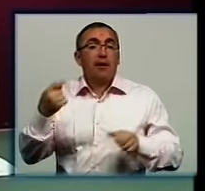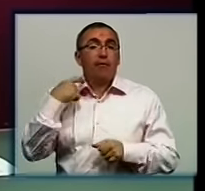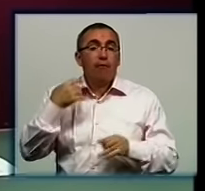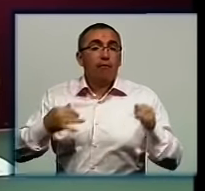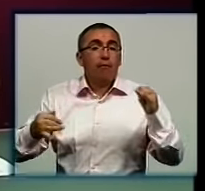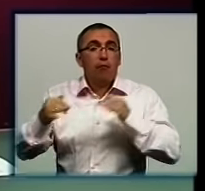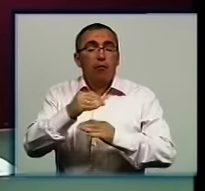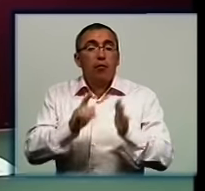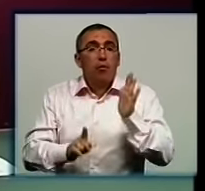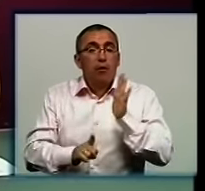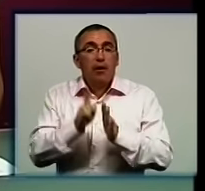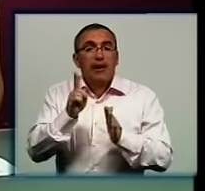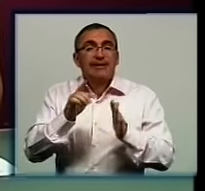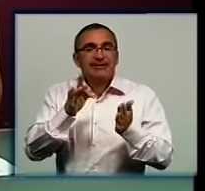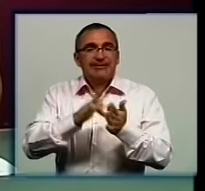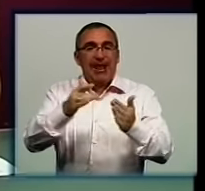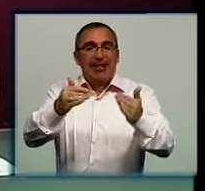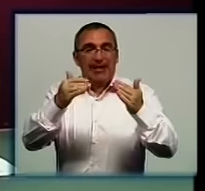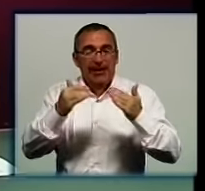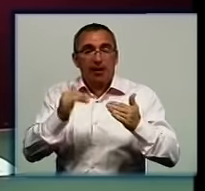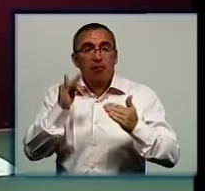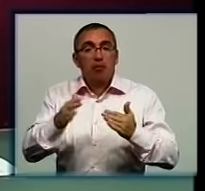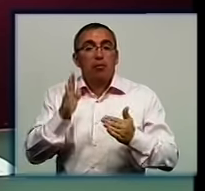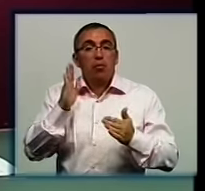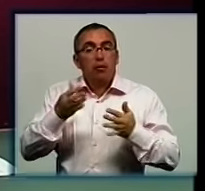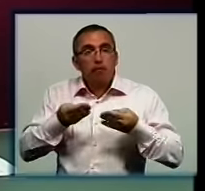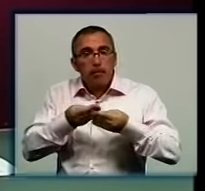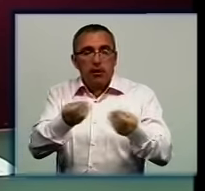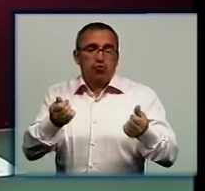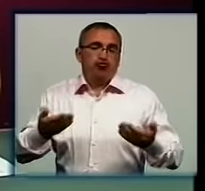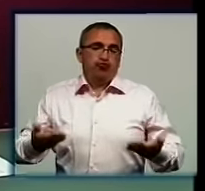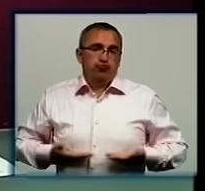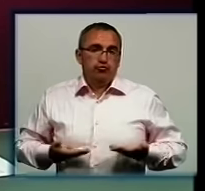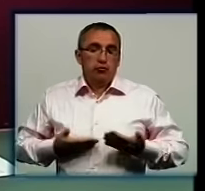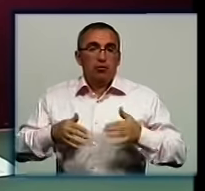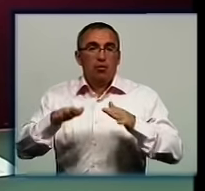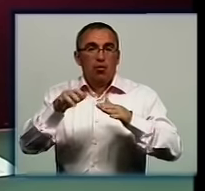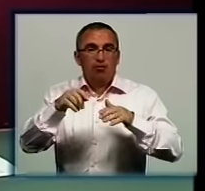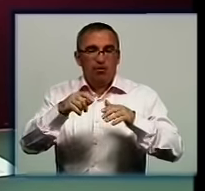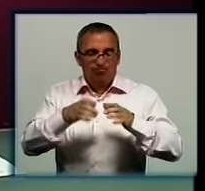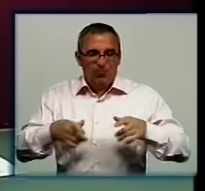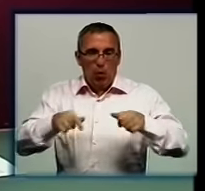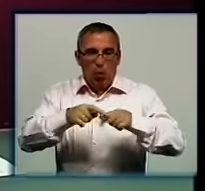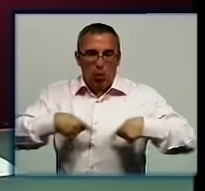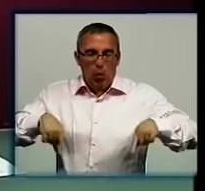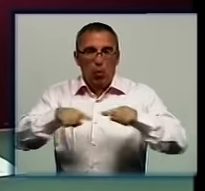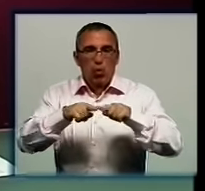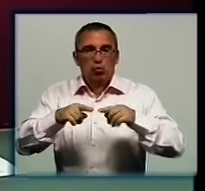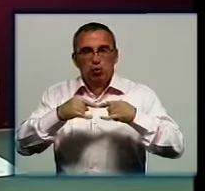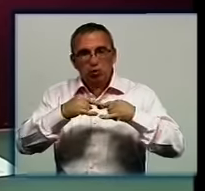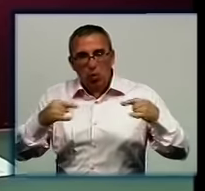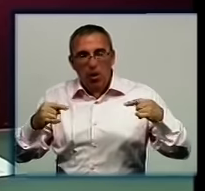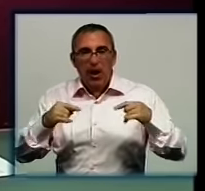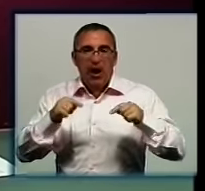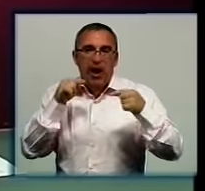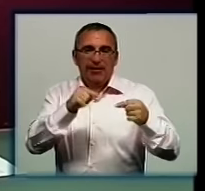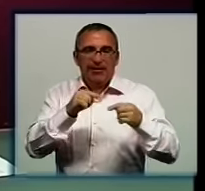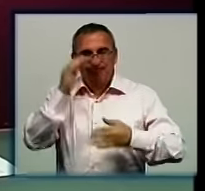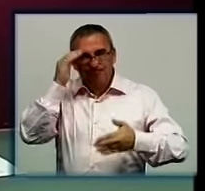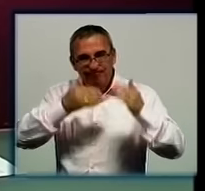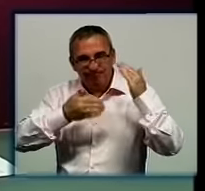як впроваджувати децентралізацію влади та як вона вплине на життя людей. На засідання круглого столу на тему «Децентралізація влади. Антикорупційний вимір»